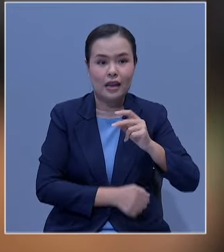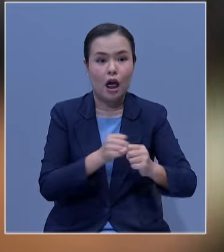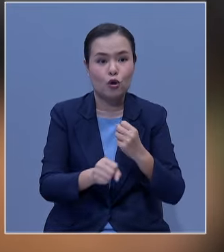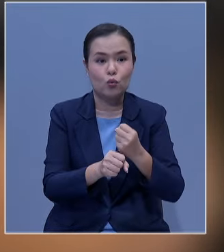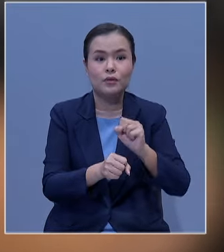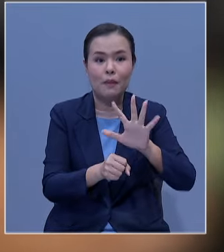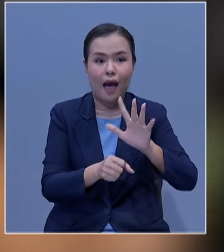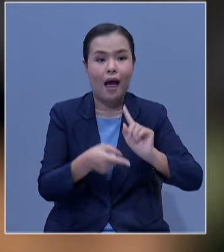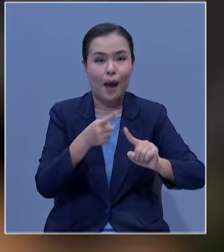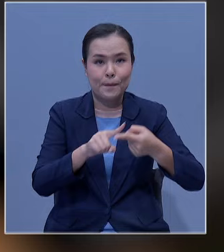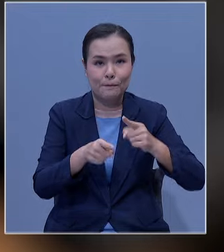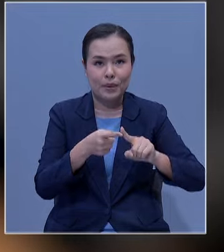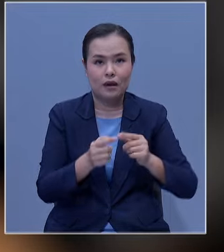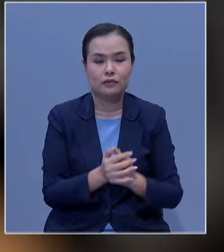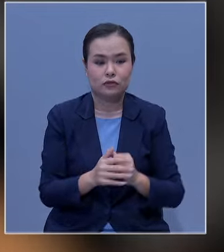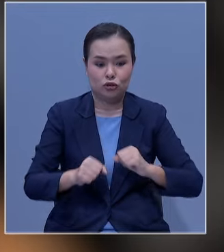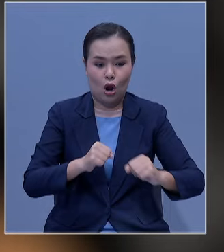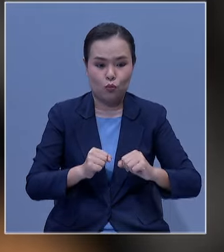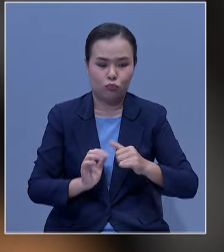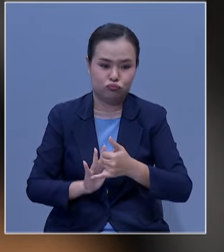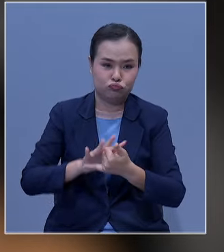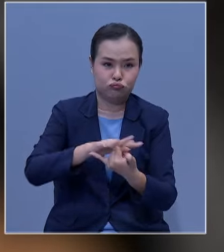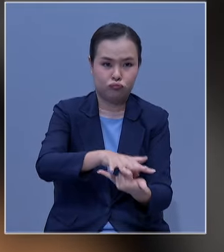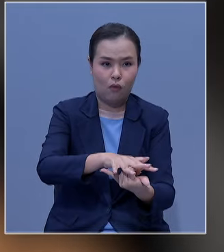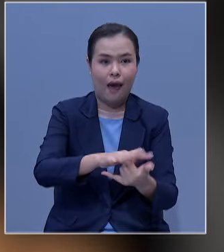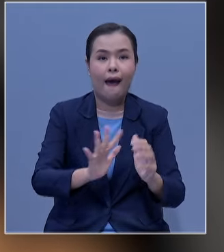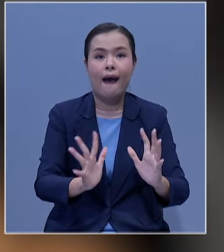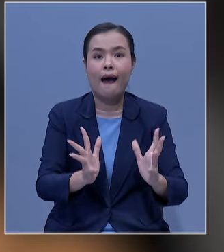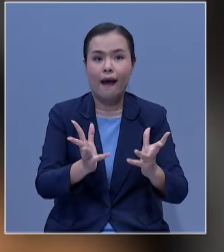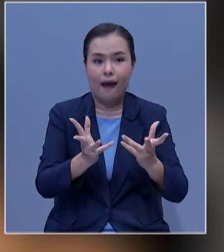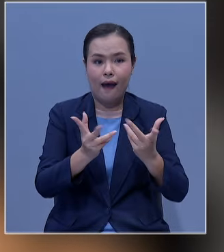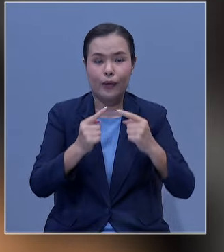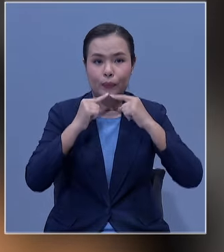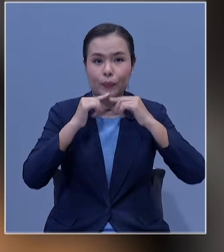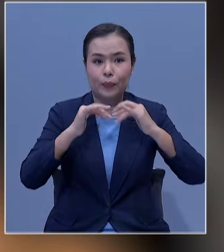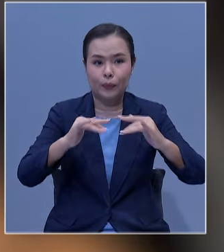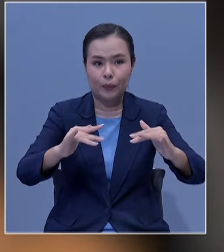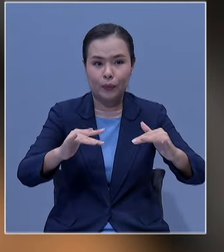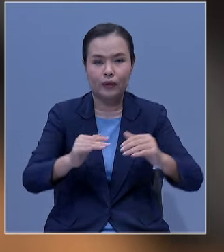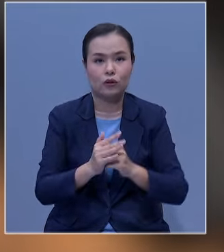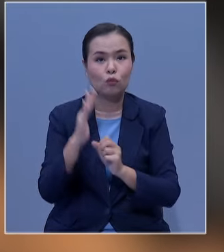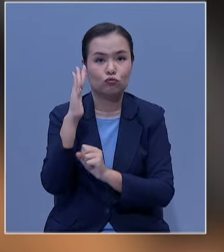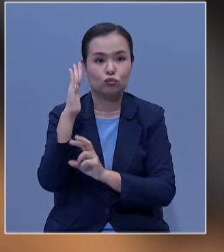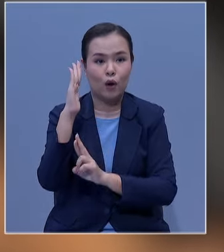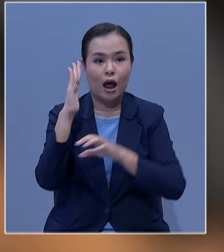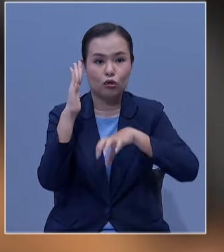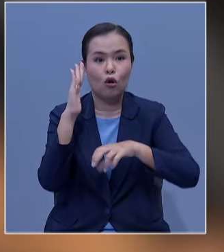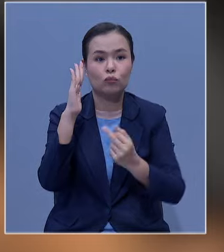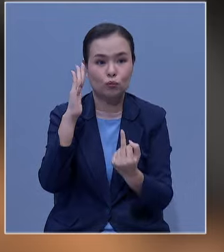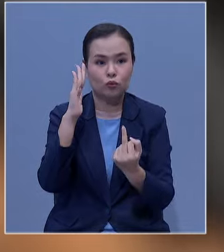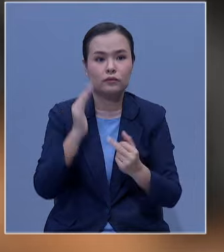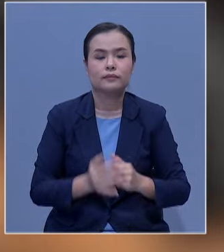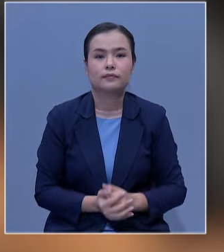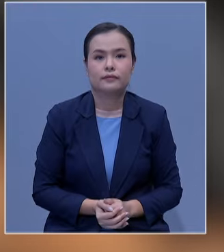ปีเพื่อนของเยาวชนที่ถูกคลื่นซัดสูญหายไปที่หาดเฉวงตำบลบ่อผุดอำเภอเกาะสมุยสุราษฎร์ธานี